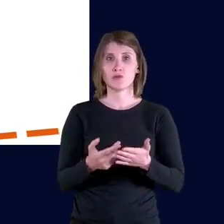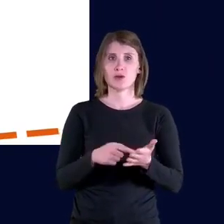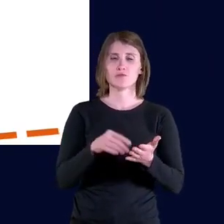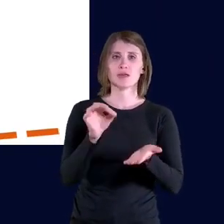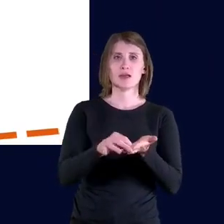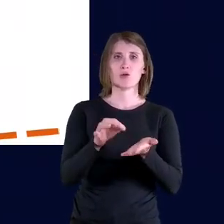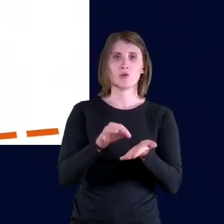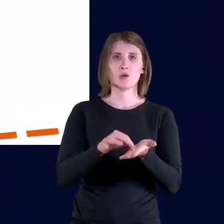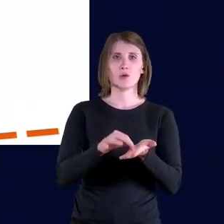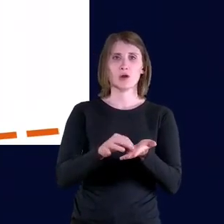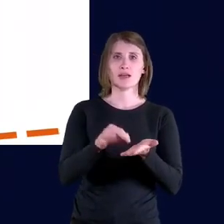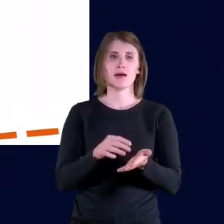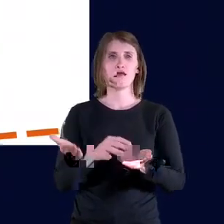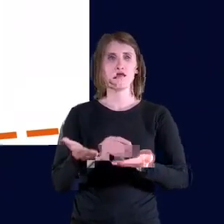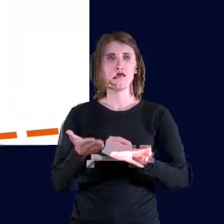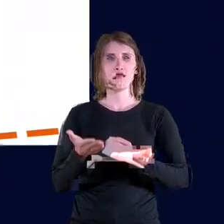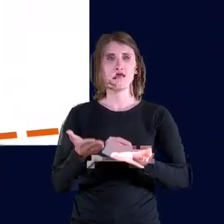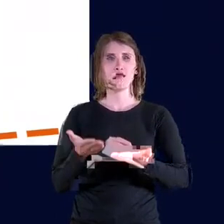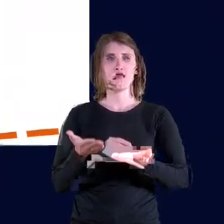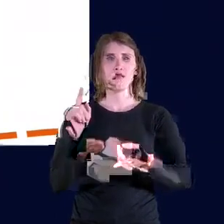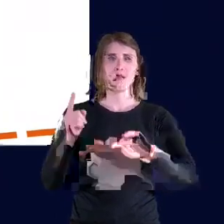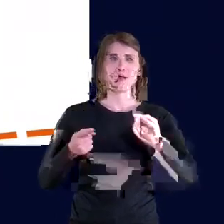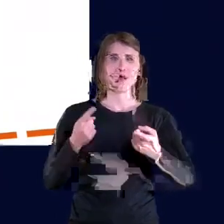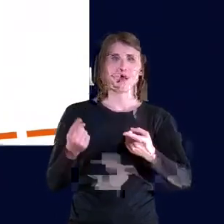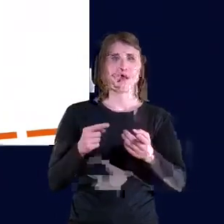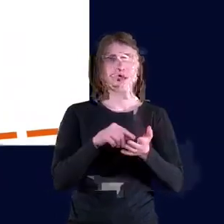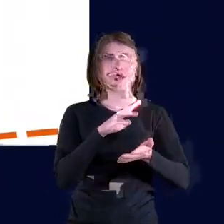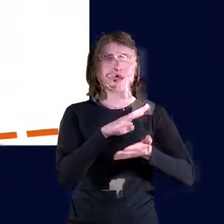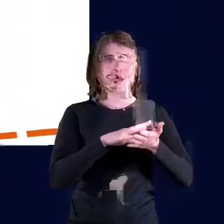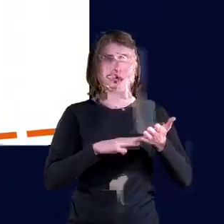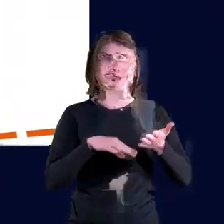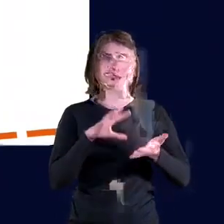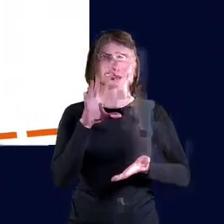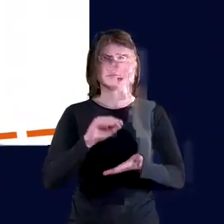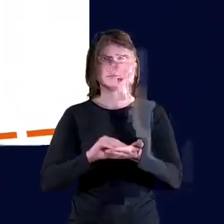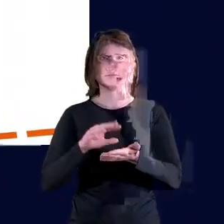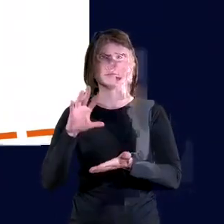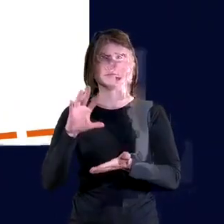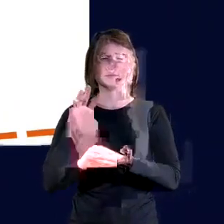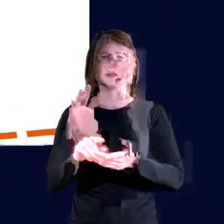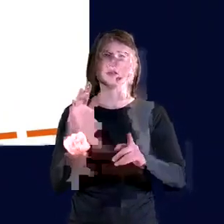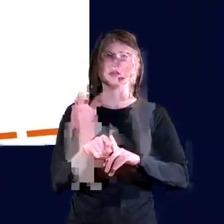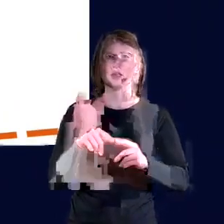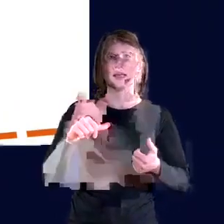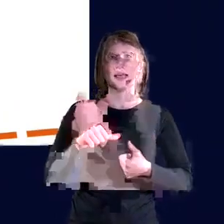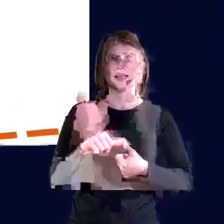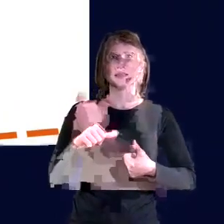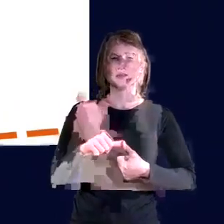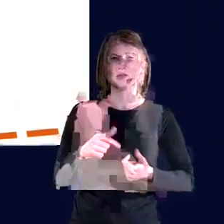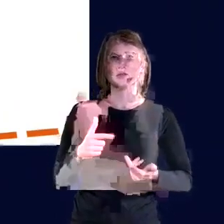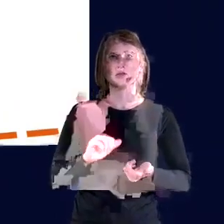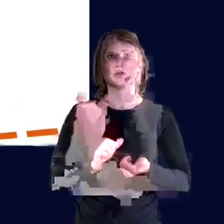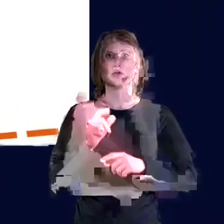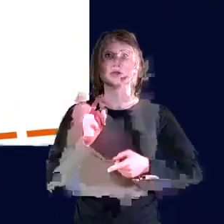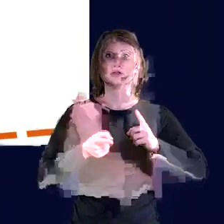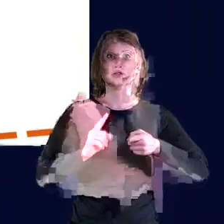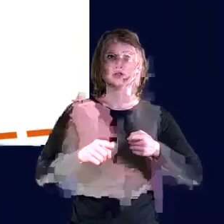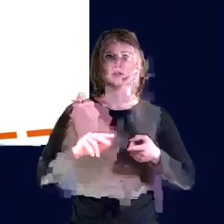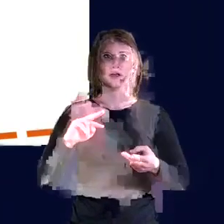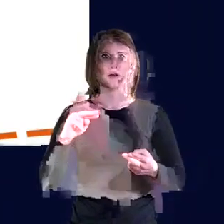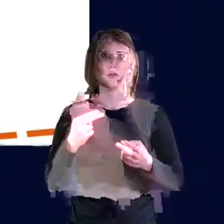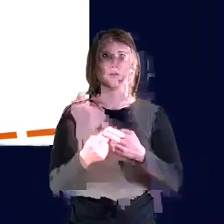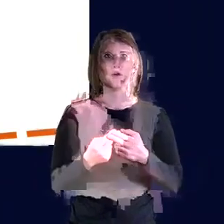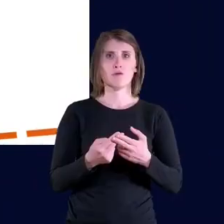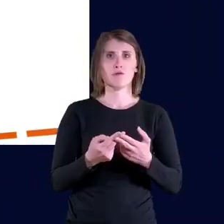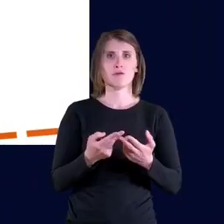regulacji promujący Pewien rodzaj A treści a także pewna elastyczność szybkość reakcji w mieszkaniu